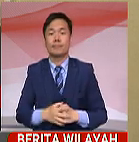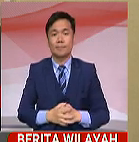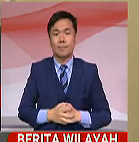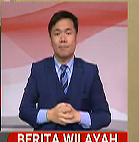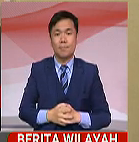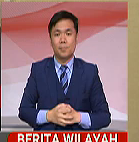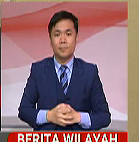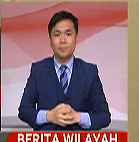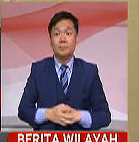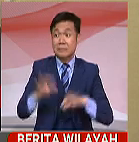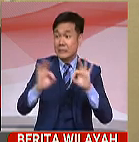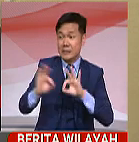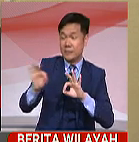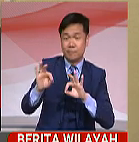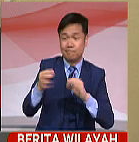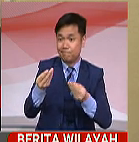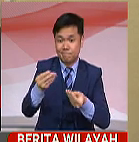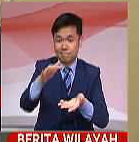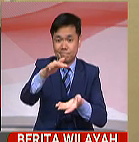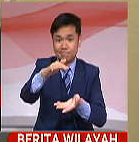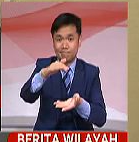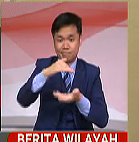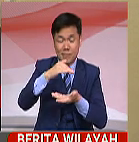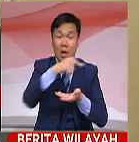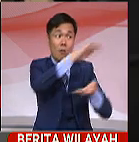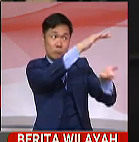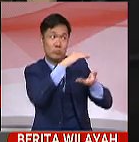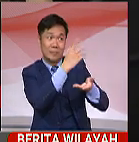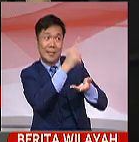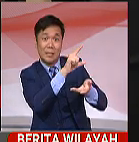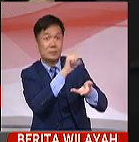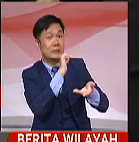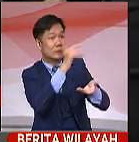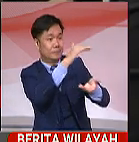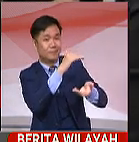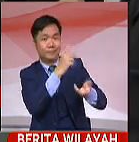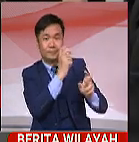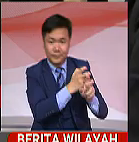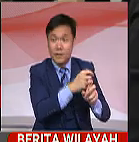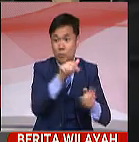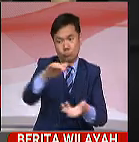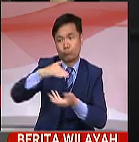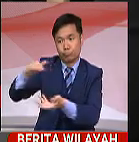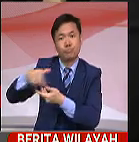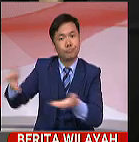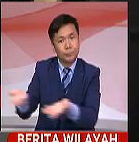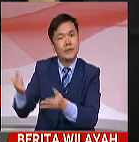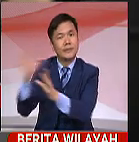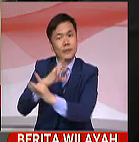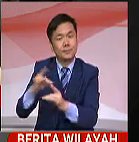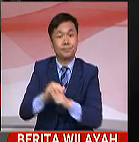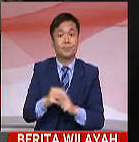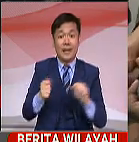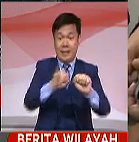masalah pembekalan vaksin dari Kuala Lumpur. Untuk tujuan itu, sebuah jawatankuasa khas bagi